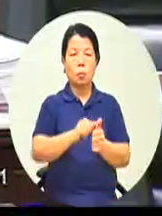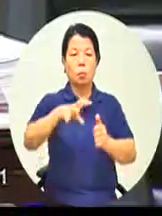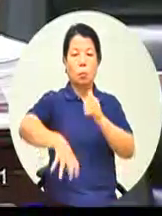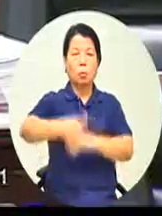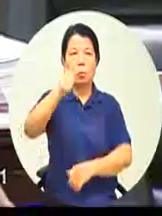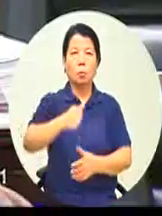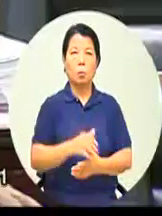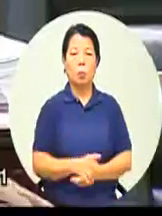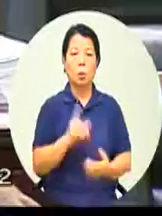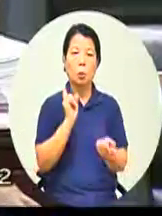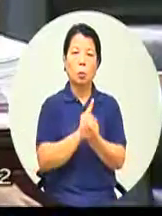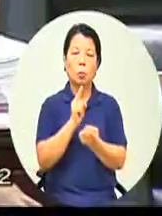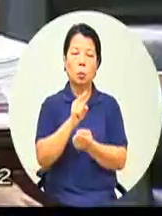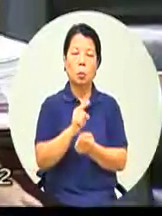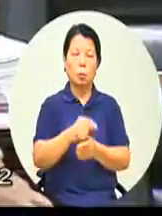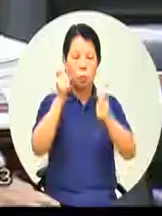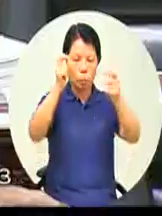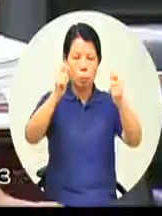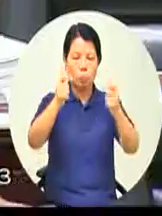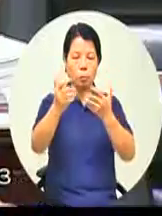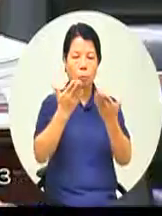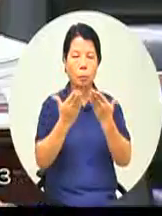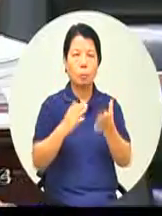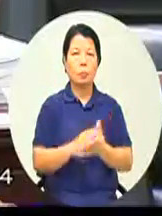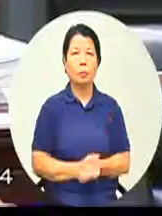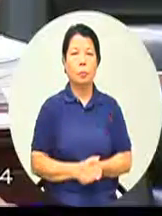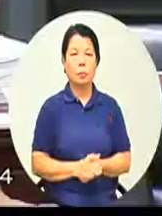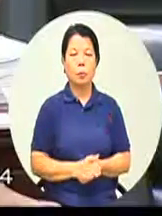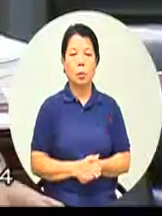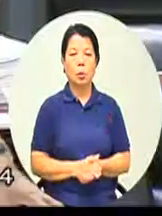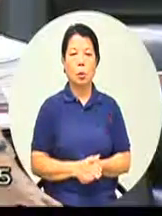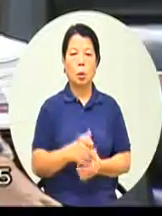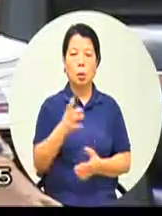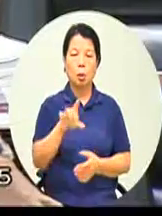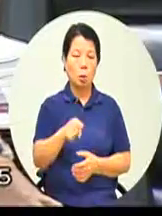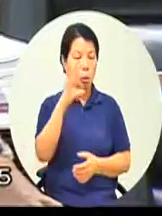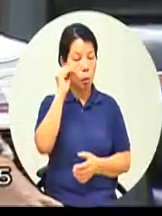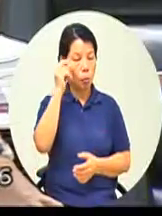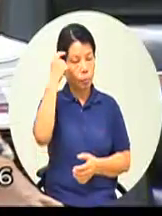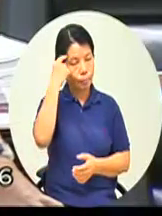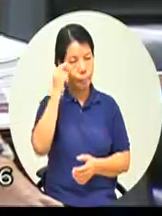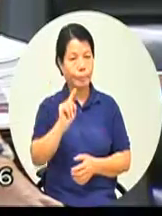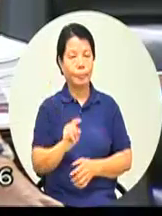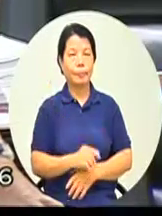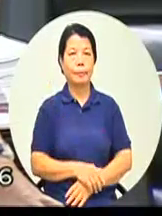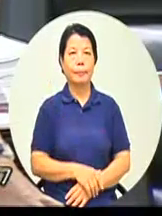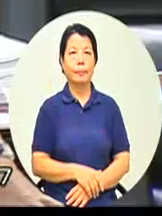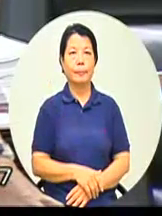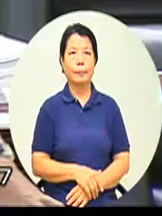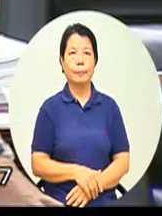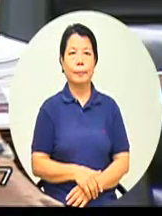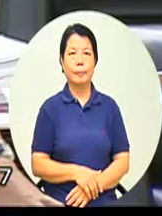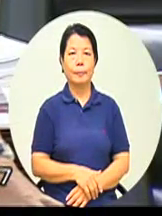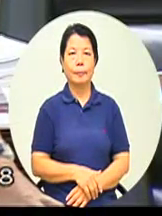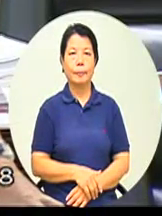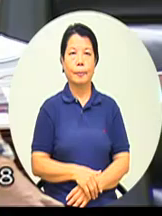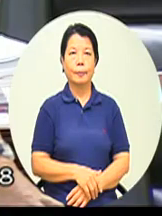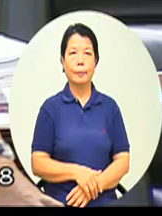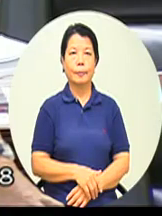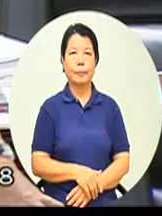王宇，你对这可能也较了解，你讲出较好的这个较具体。 副局长，